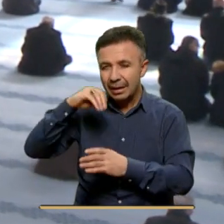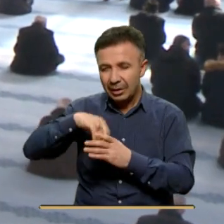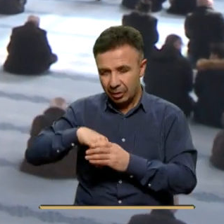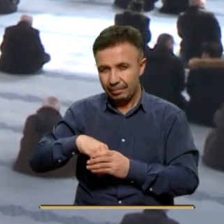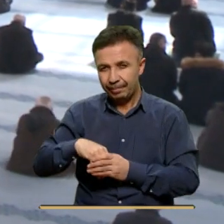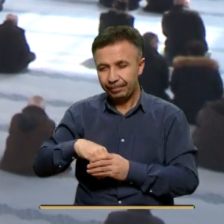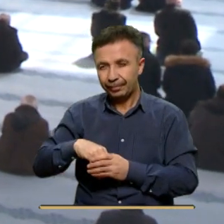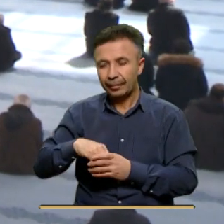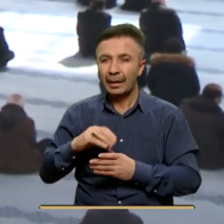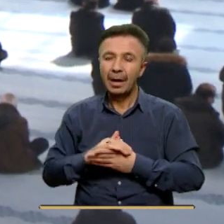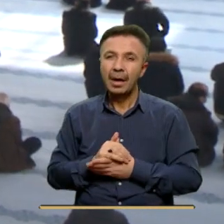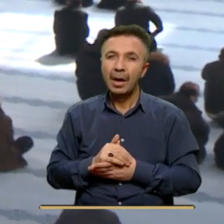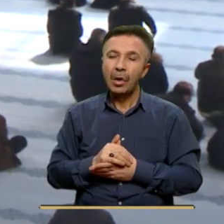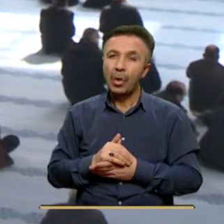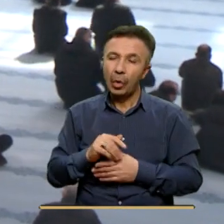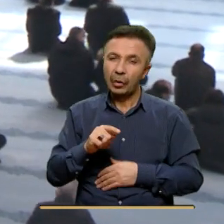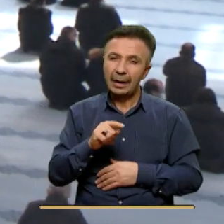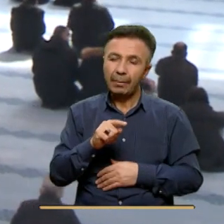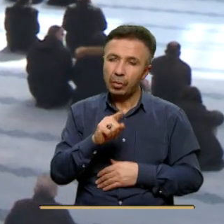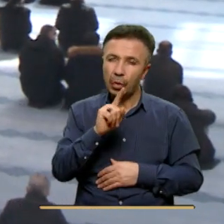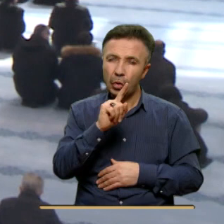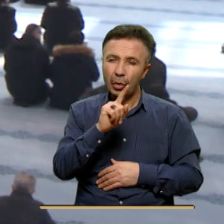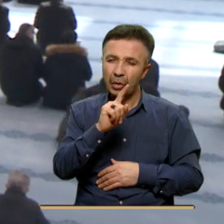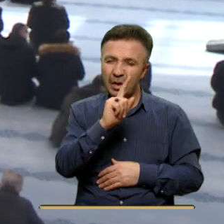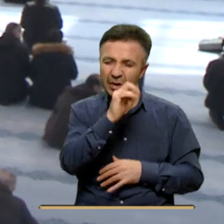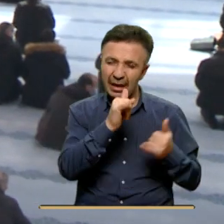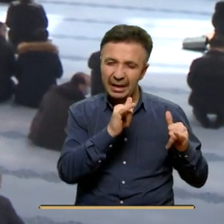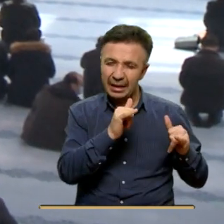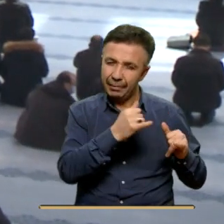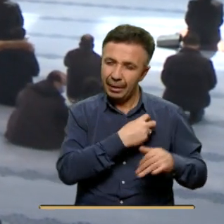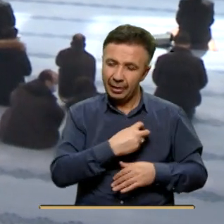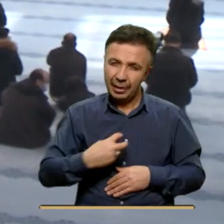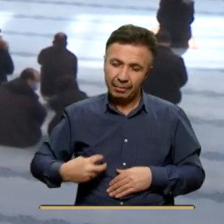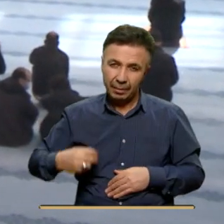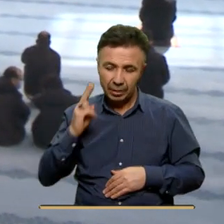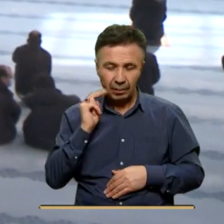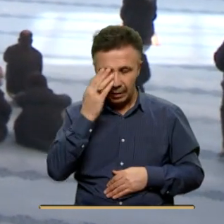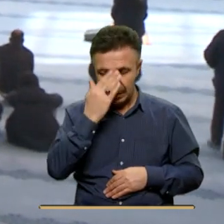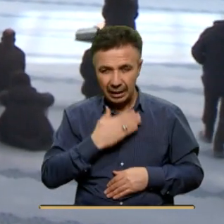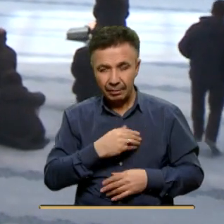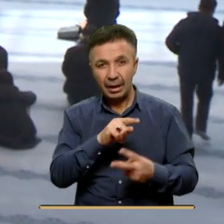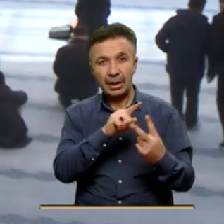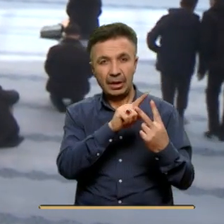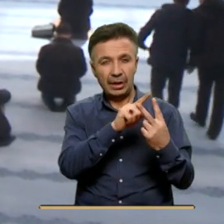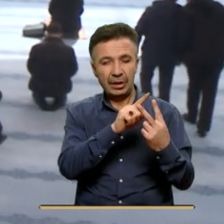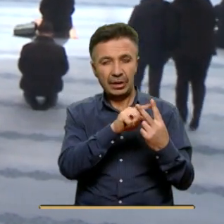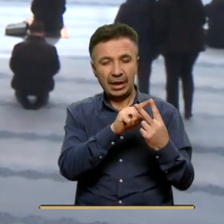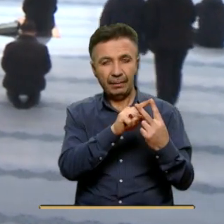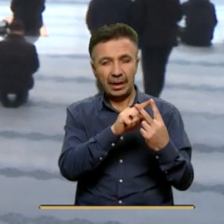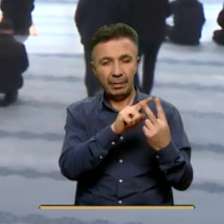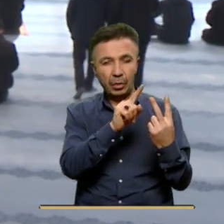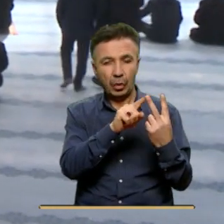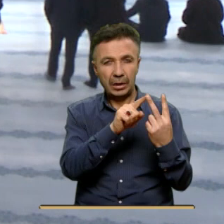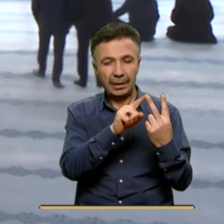onunla cennette ben Peygamber Efendimiz önce işaret parmağıyla orta parmağını